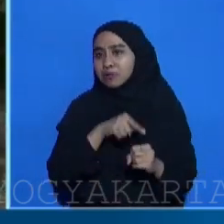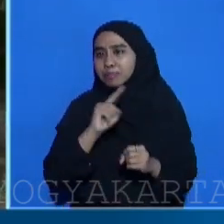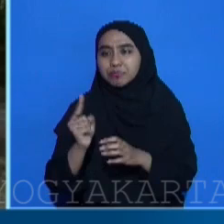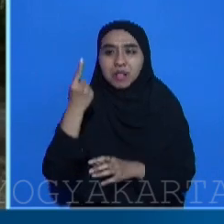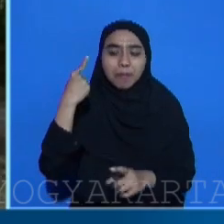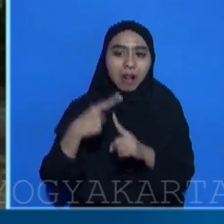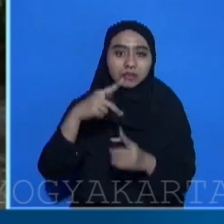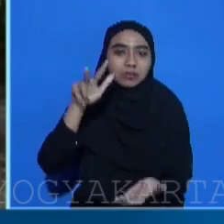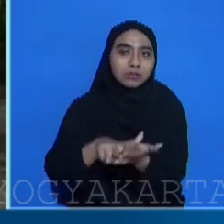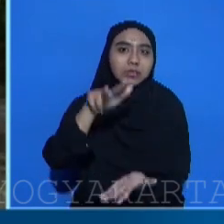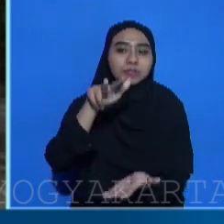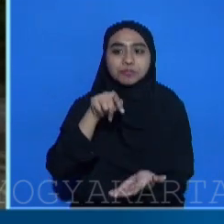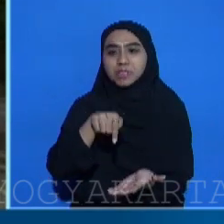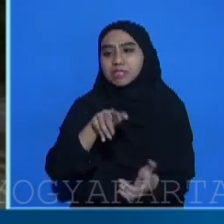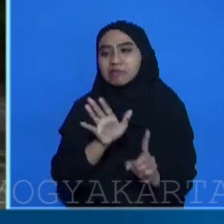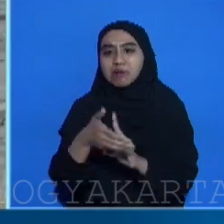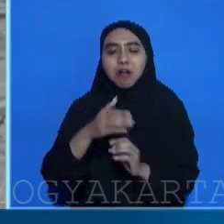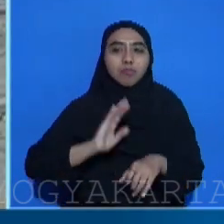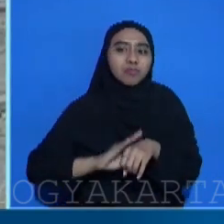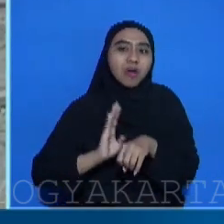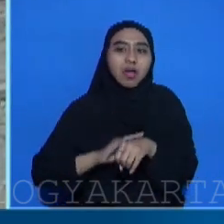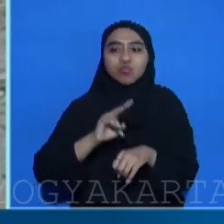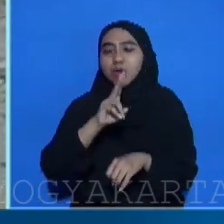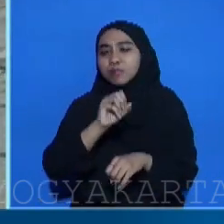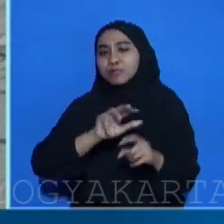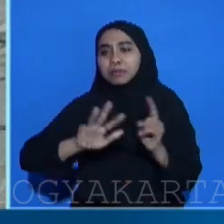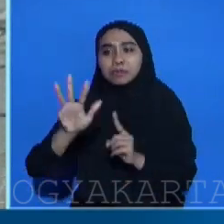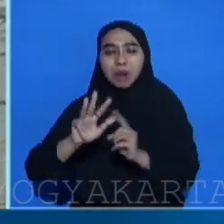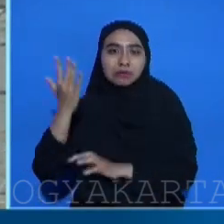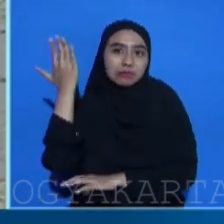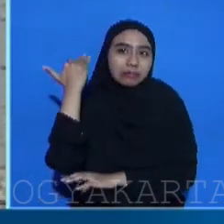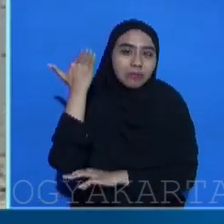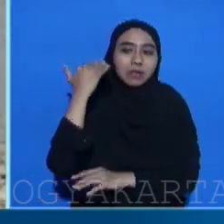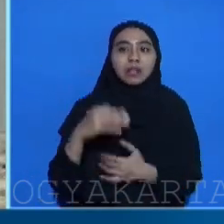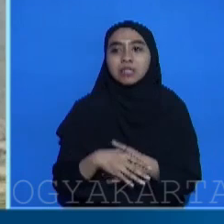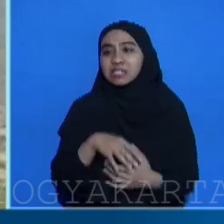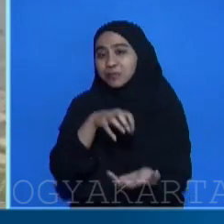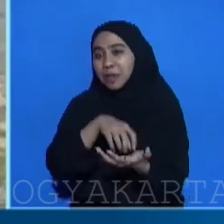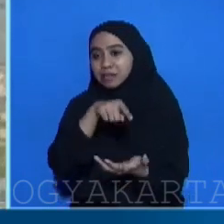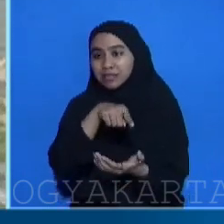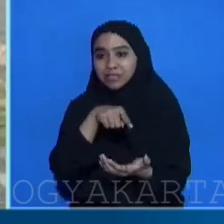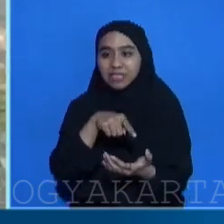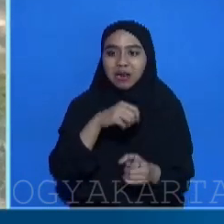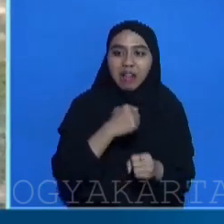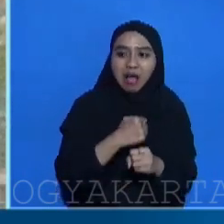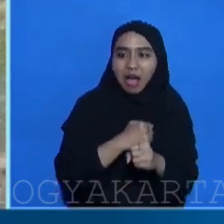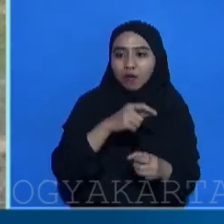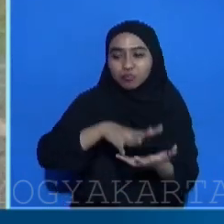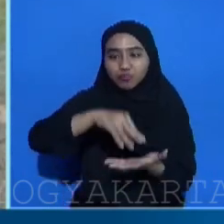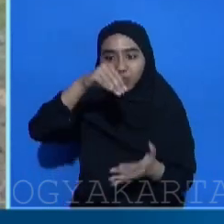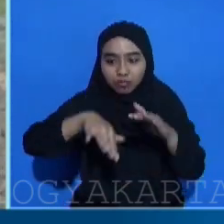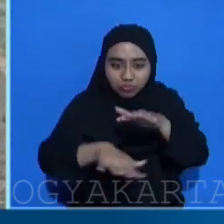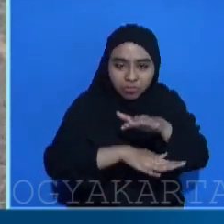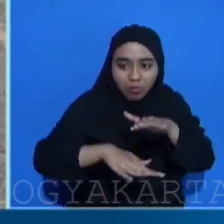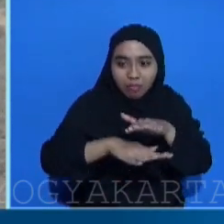ditetapkan sebagai benda cagar budaya pada tahun 2019 lalu situs Glagah terdiri atas stupa dan landasannya yang terbuat